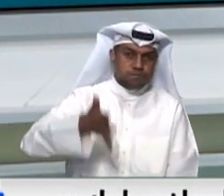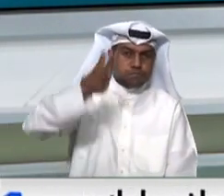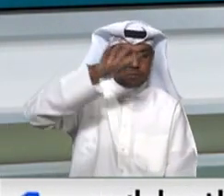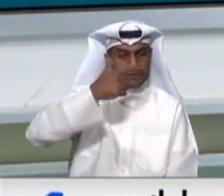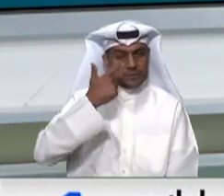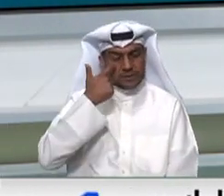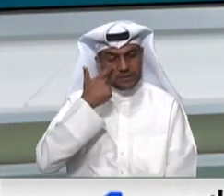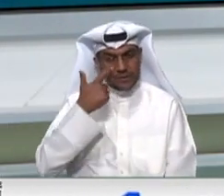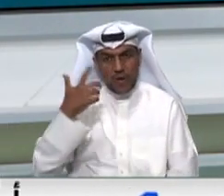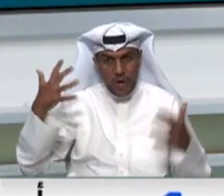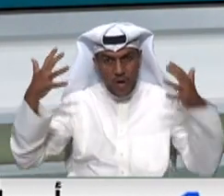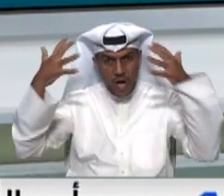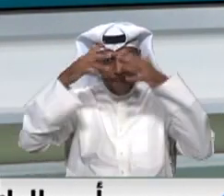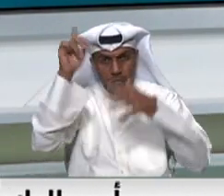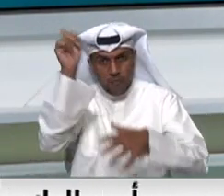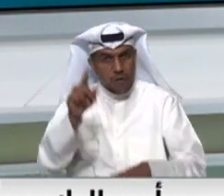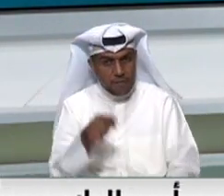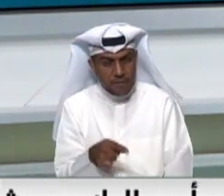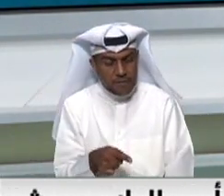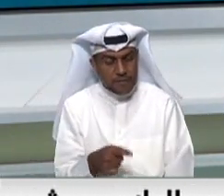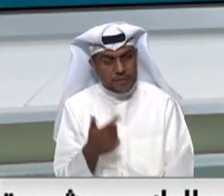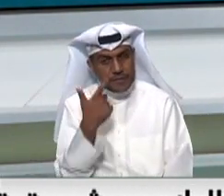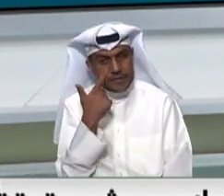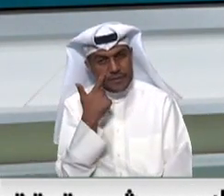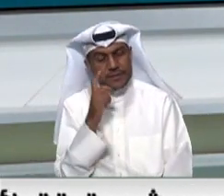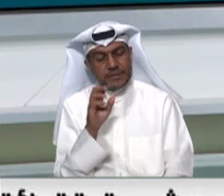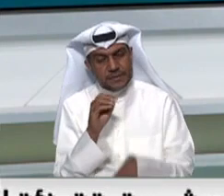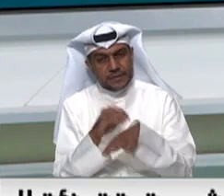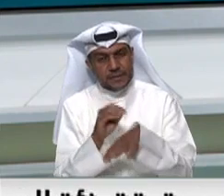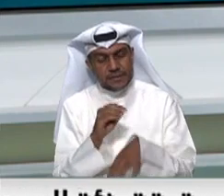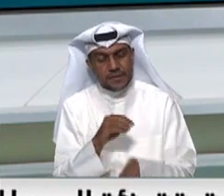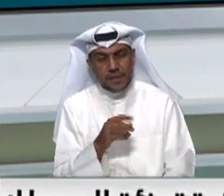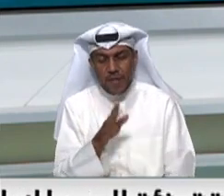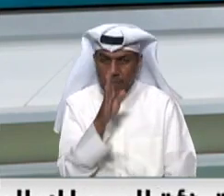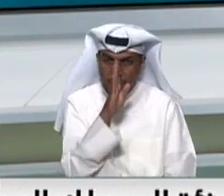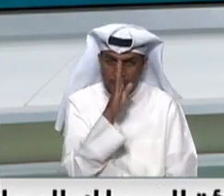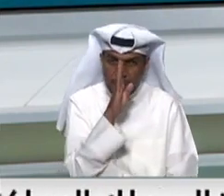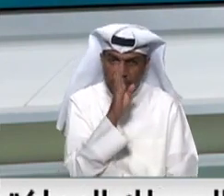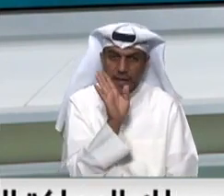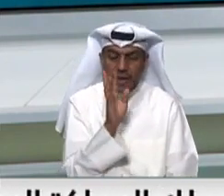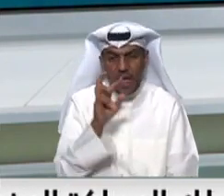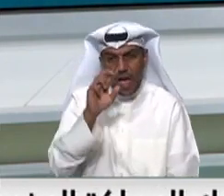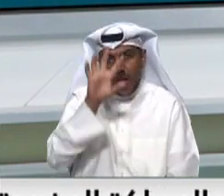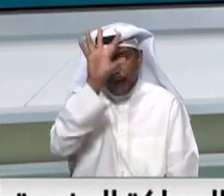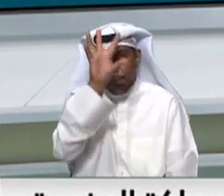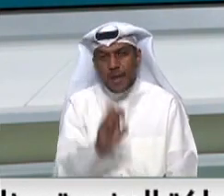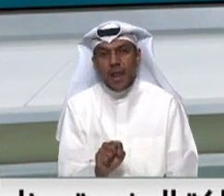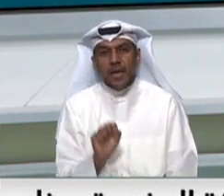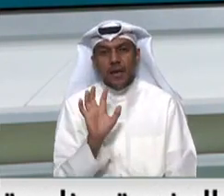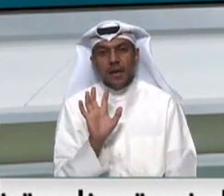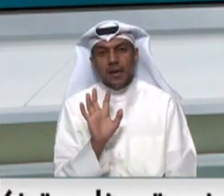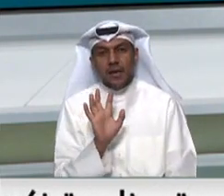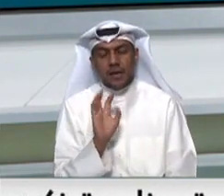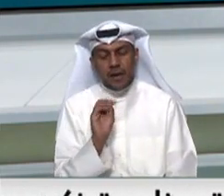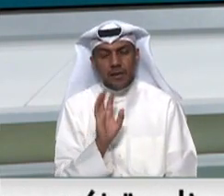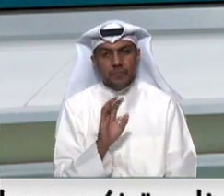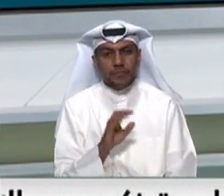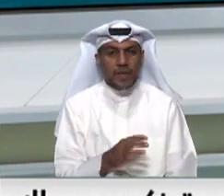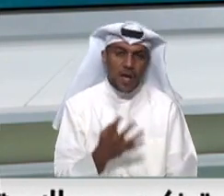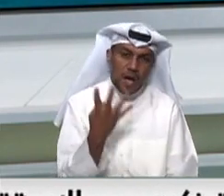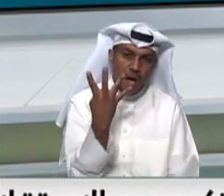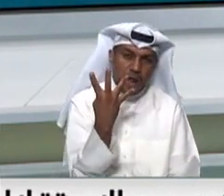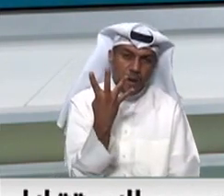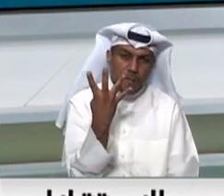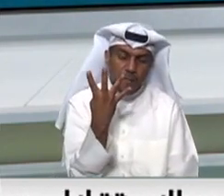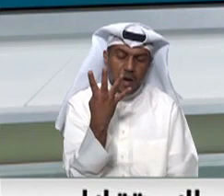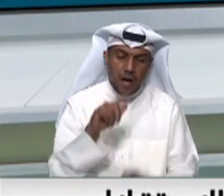تشكل هذه السحب الرعدية المتوقعة خاصة في نهار يوم الاثنين ومساء يوم الأحد، قد يصل ارتفاع الموج إلى